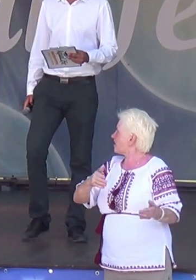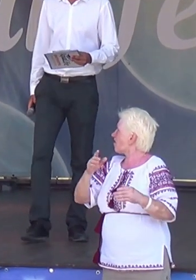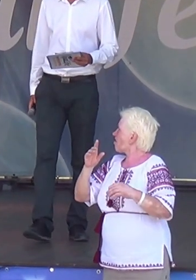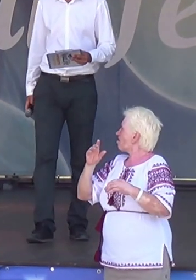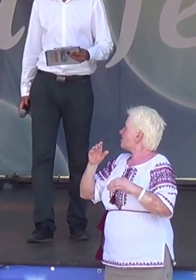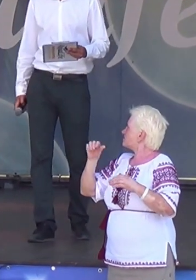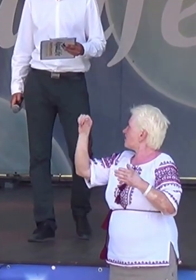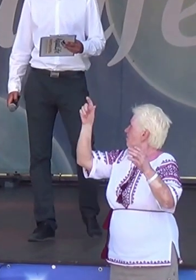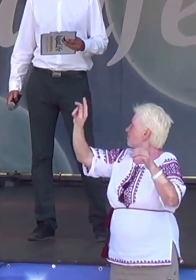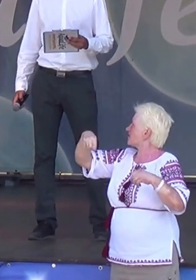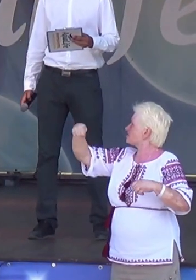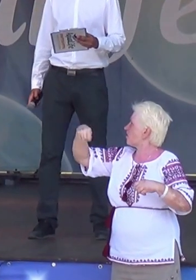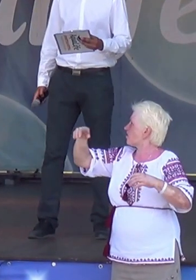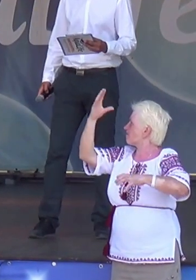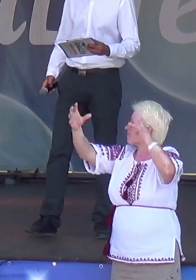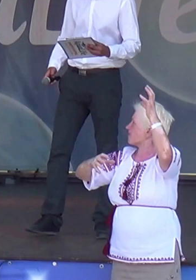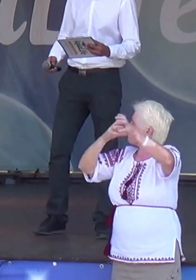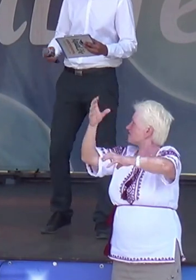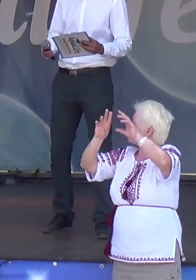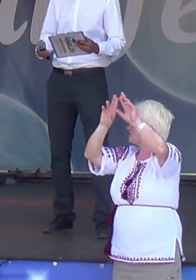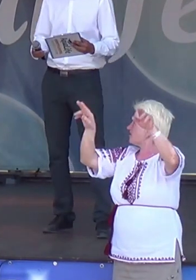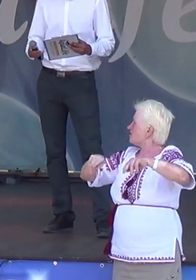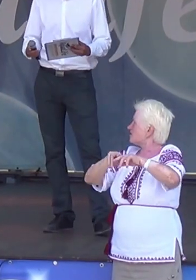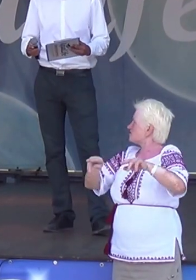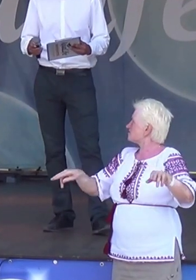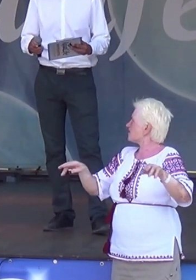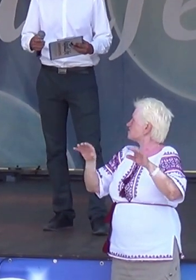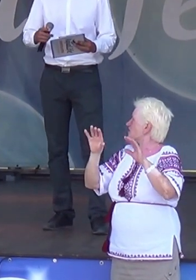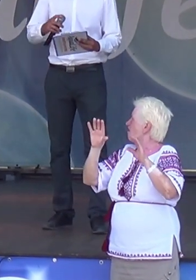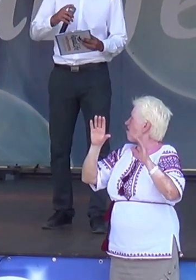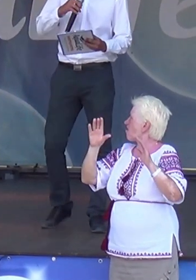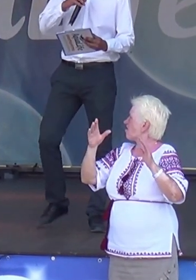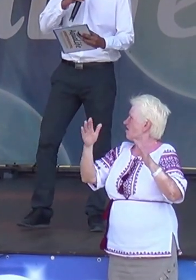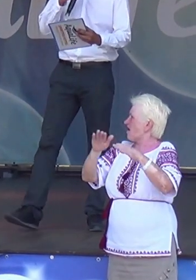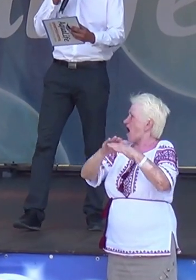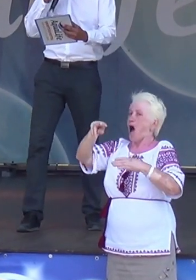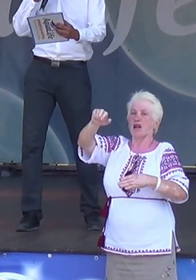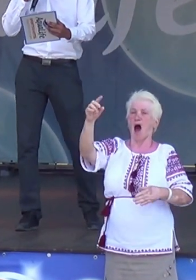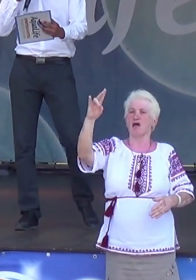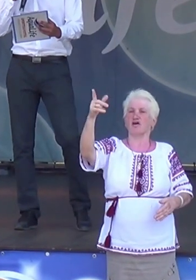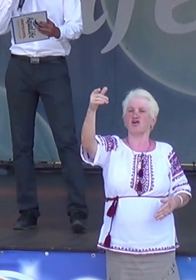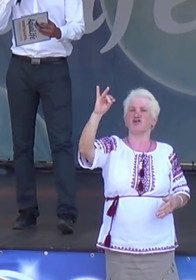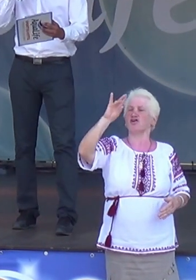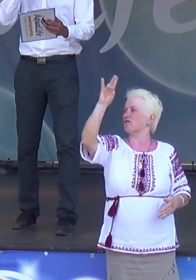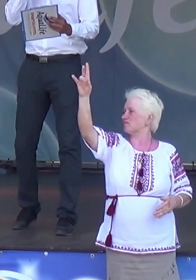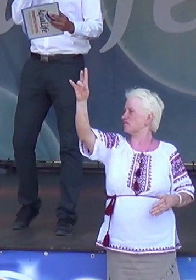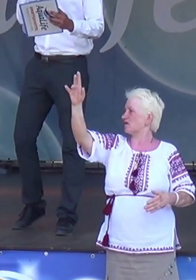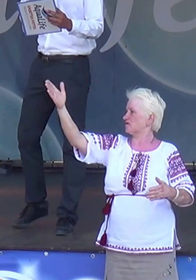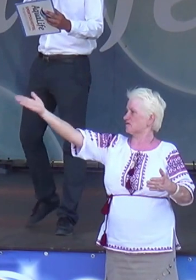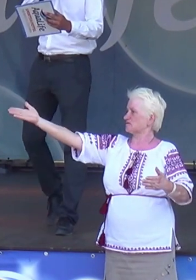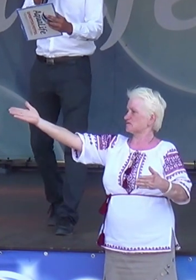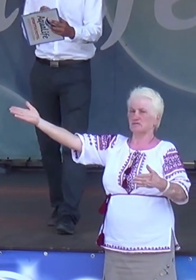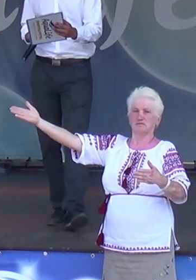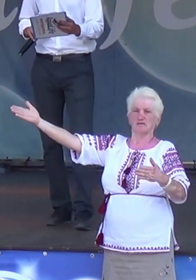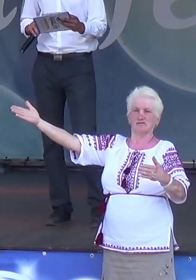гости. Президент Международной федерации шашек Владимир Лангин. Мэр Кранева Румен